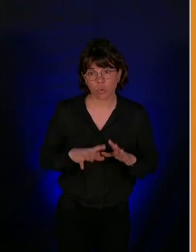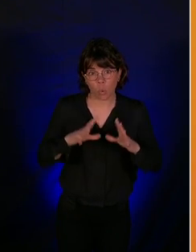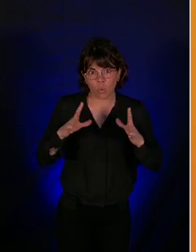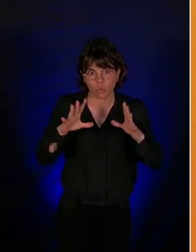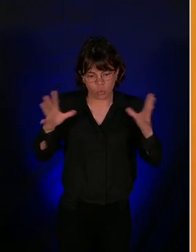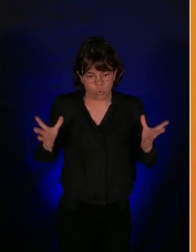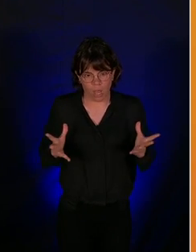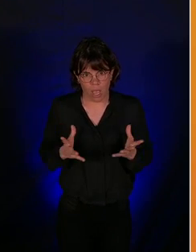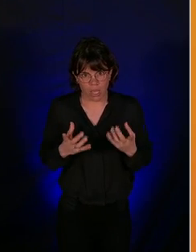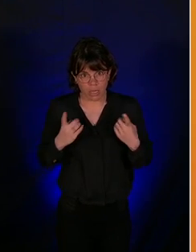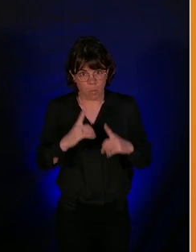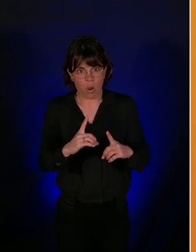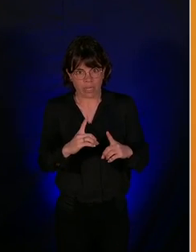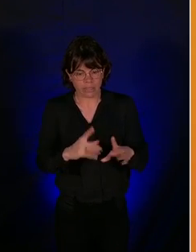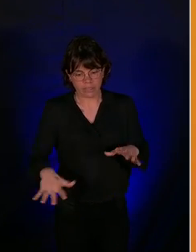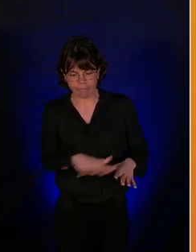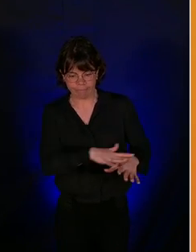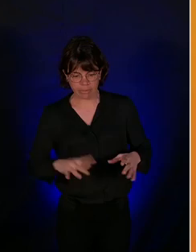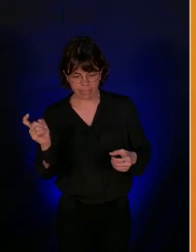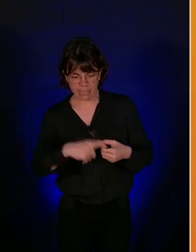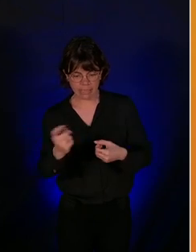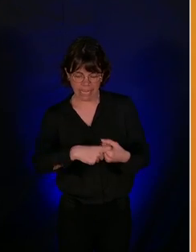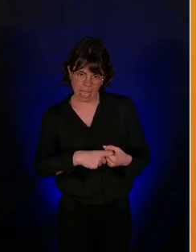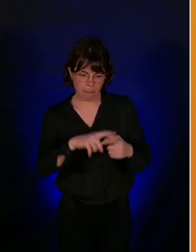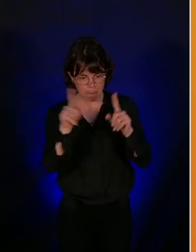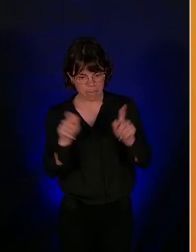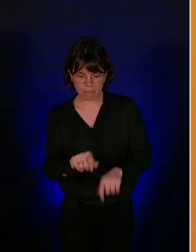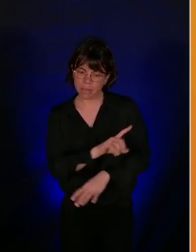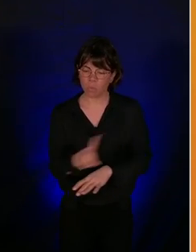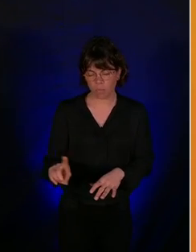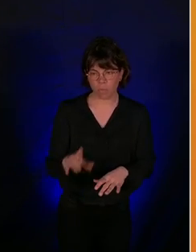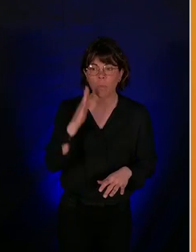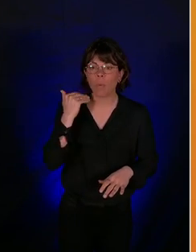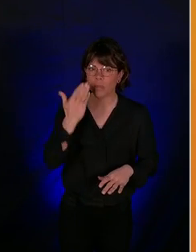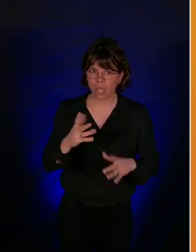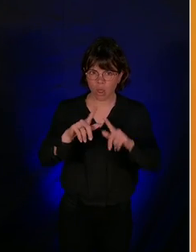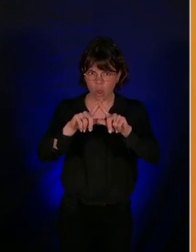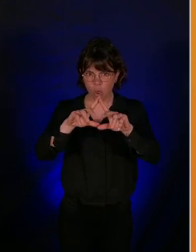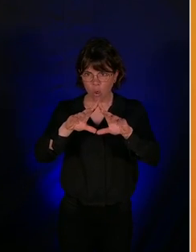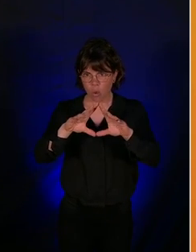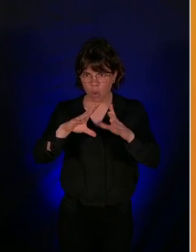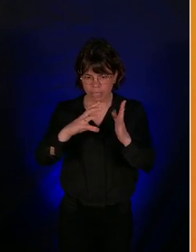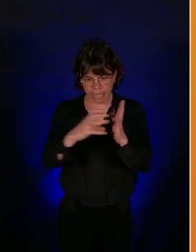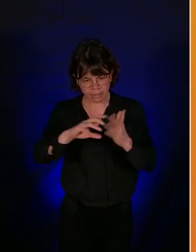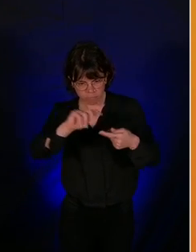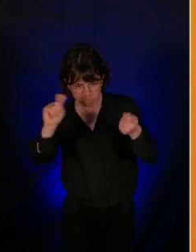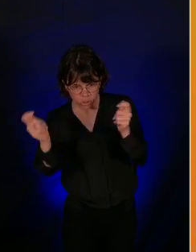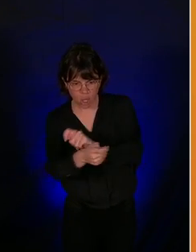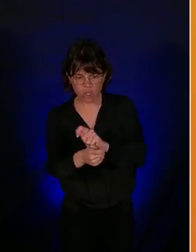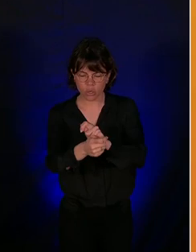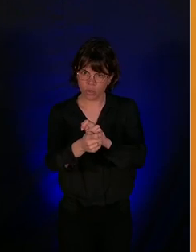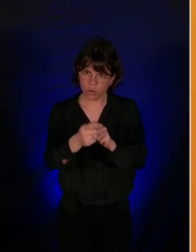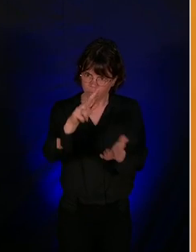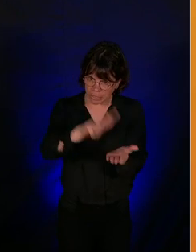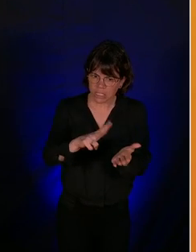démocratie interne de de notre syndicat n'a pas été respectée c'est pour ça que la reformulation qui a été ensuite validé on pense